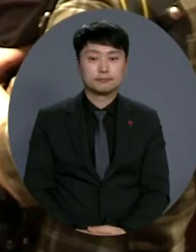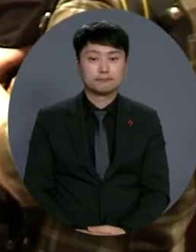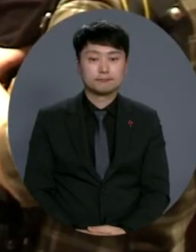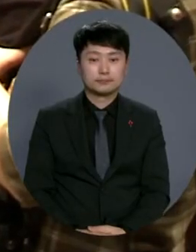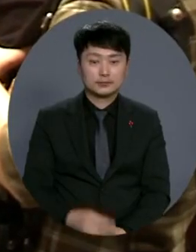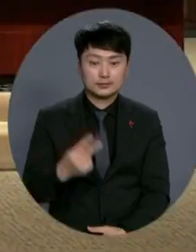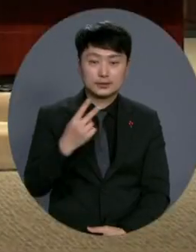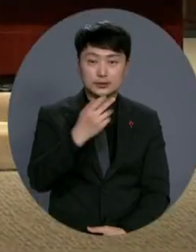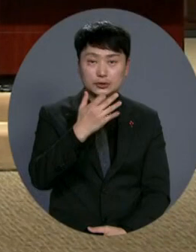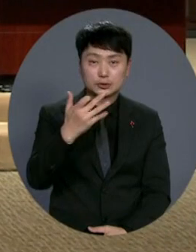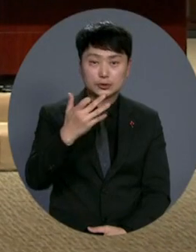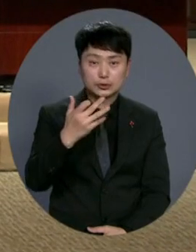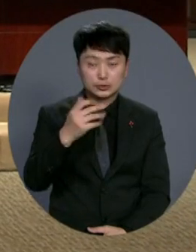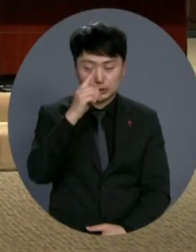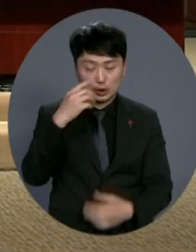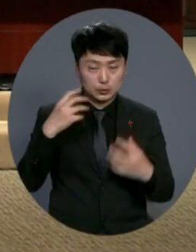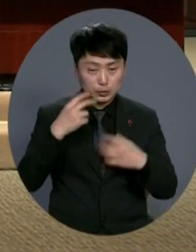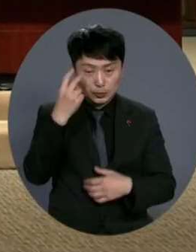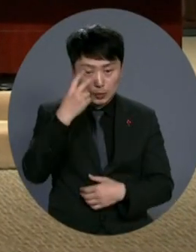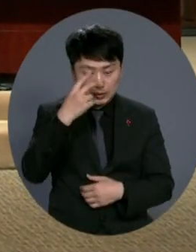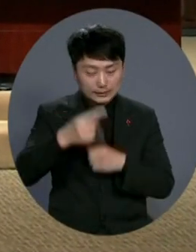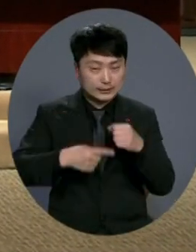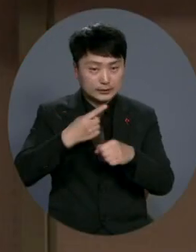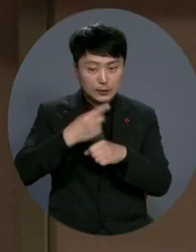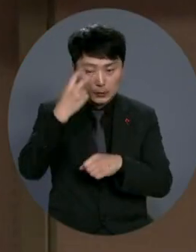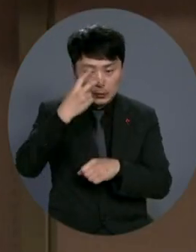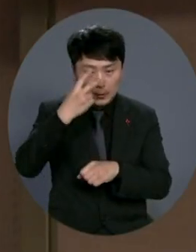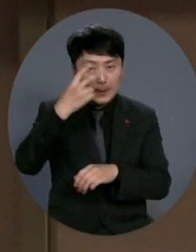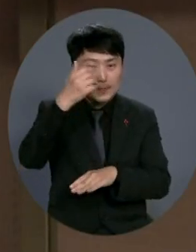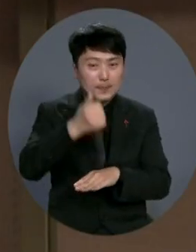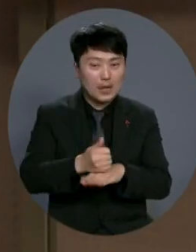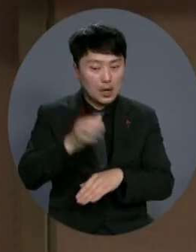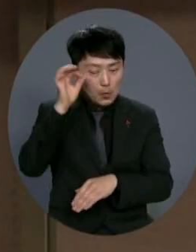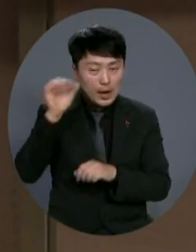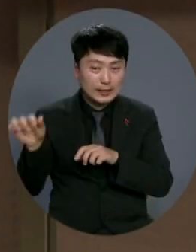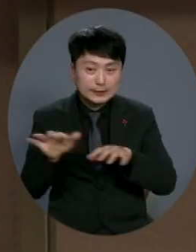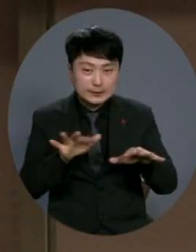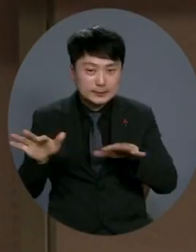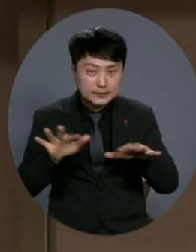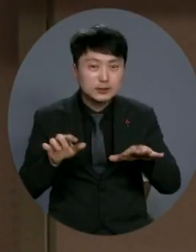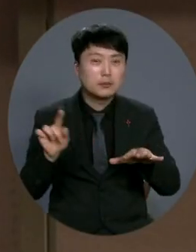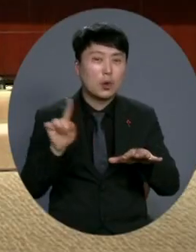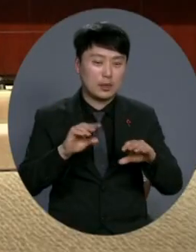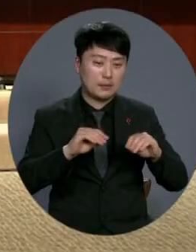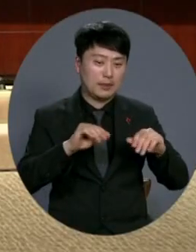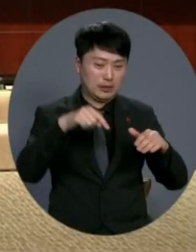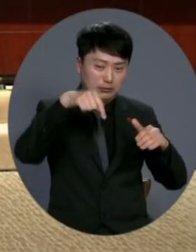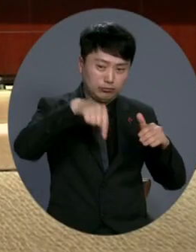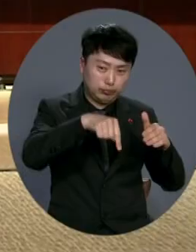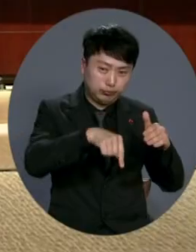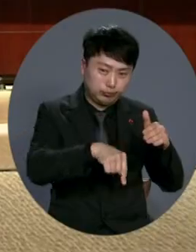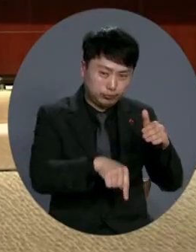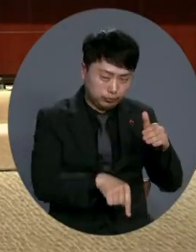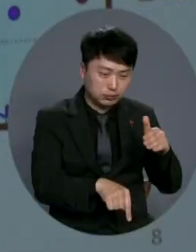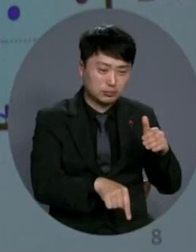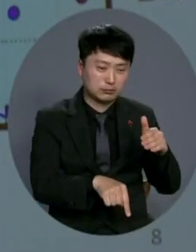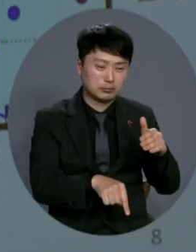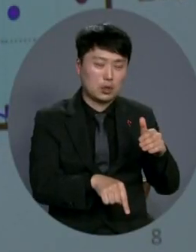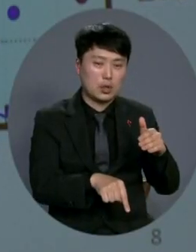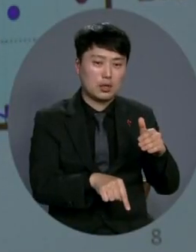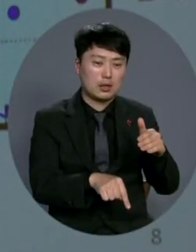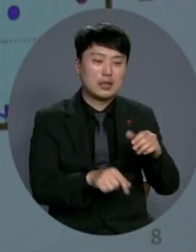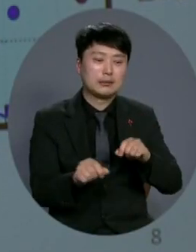지난 2019년 정부 조사단은 1년간의 조사 끝에 포항 지진은 지열발전소에 의해 촉발된